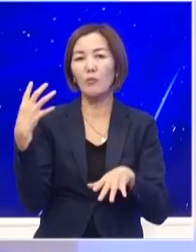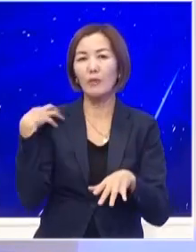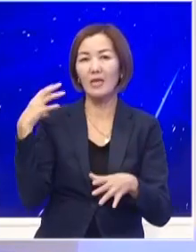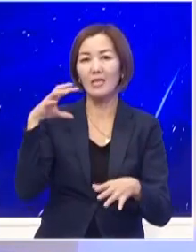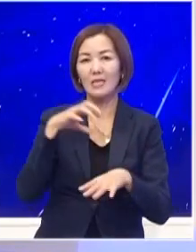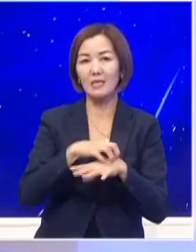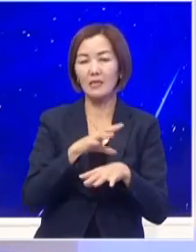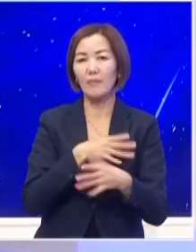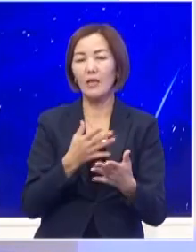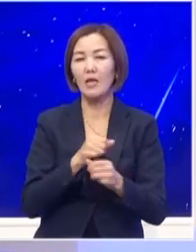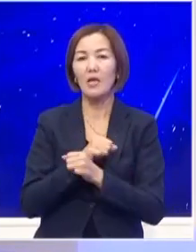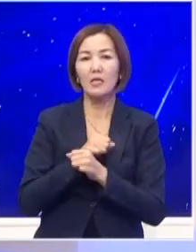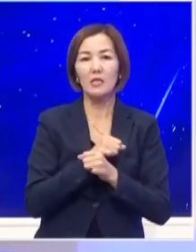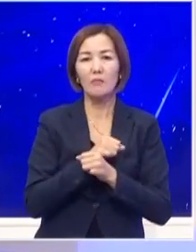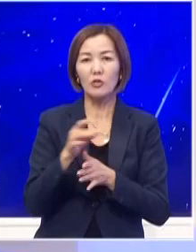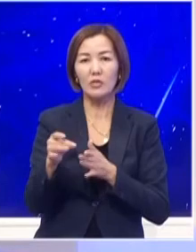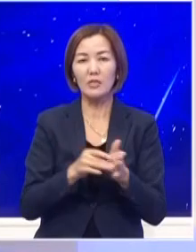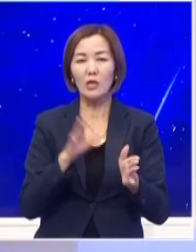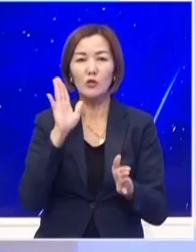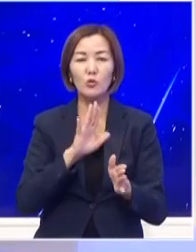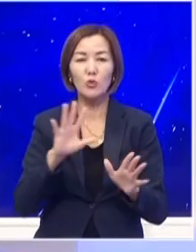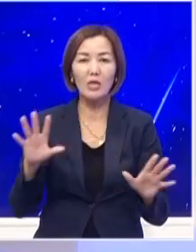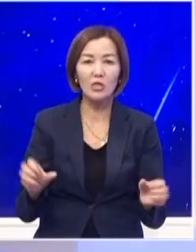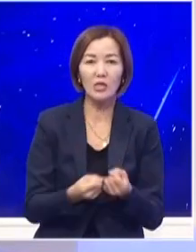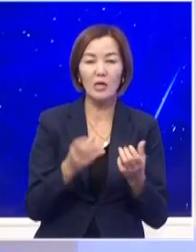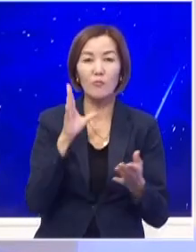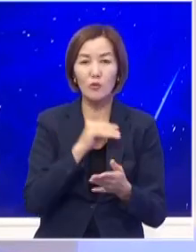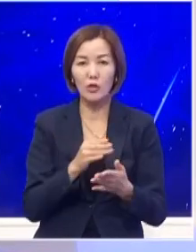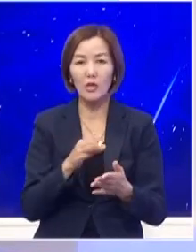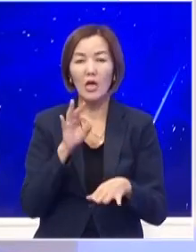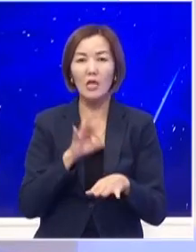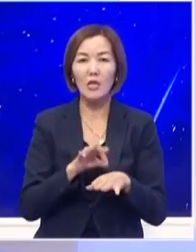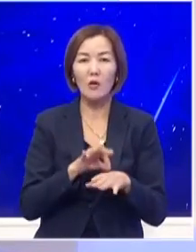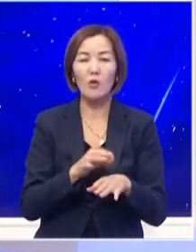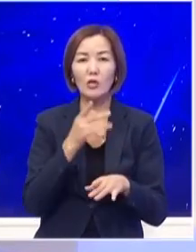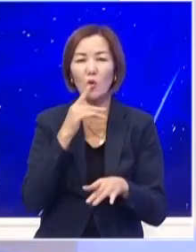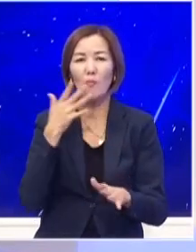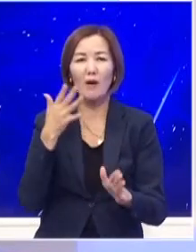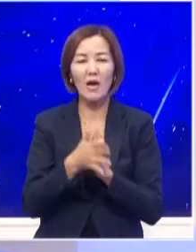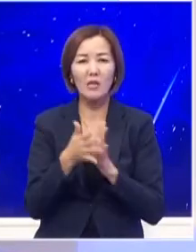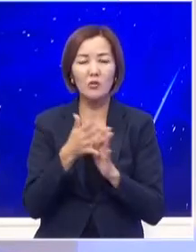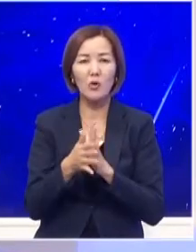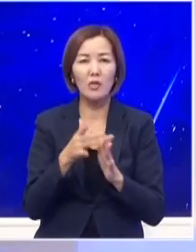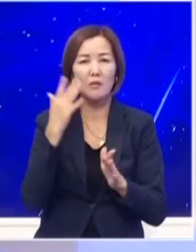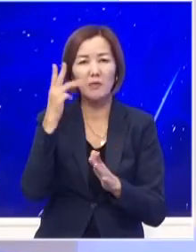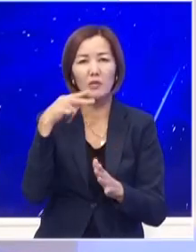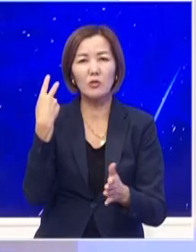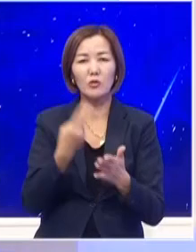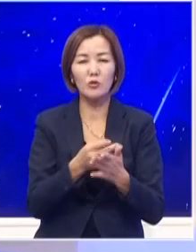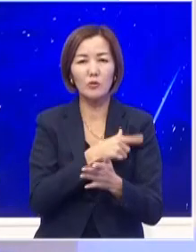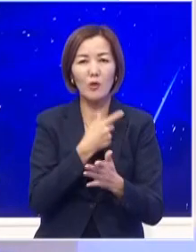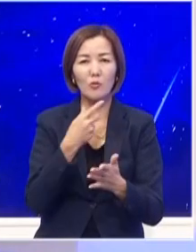алған. Демалушылар дер кезінде оны судан шығарып үлгерді. Науқас көп қан жоғалтып, ес-түссіз күйде